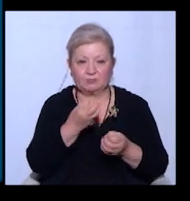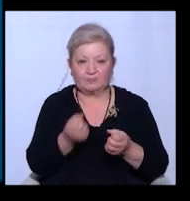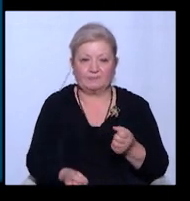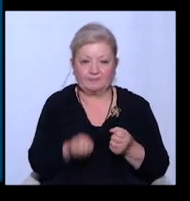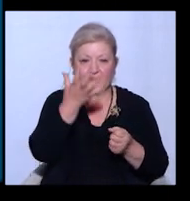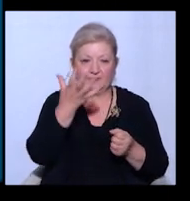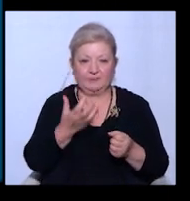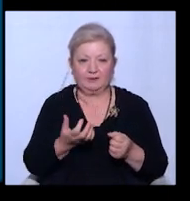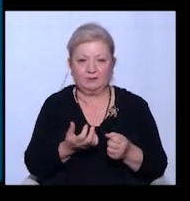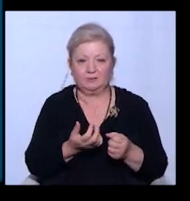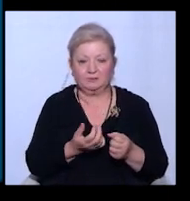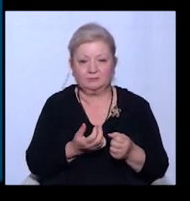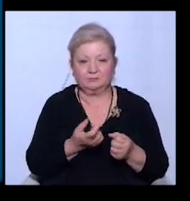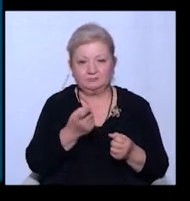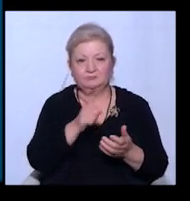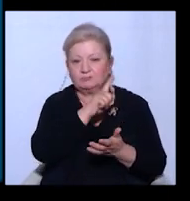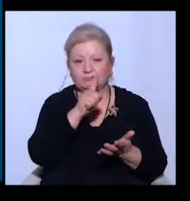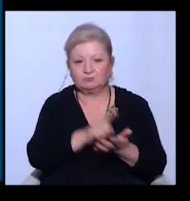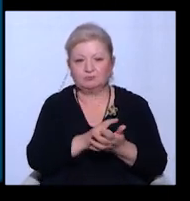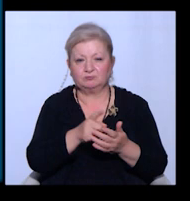და კიდევ ერთხელ ავისროლოთ.